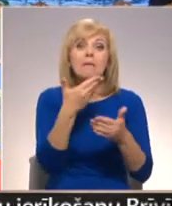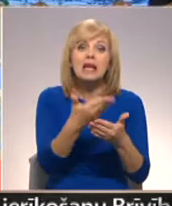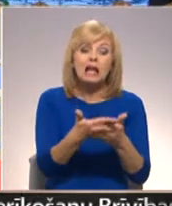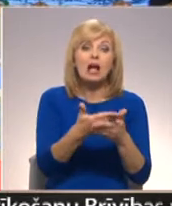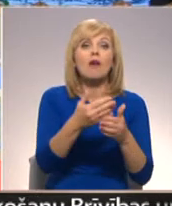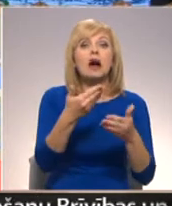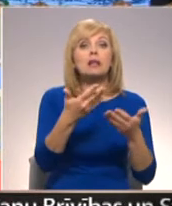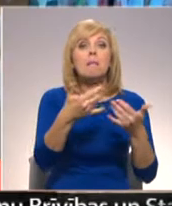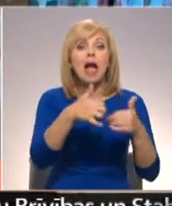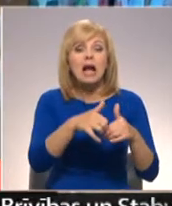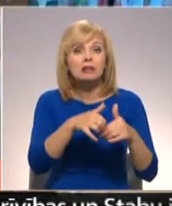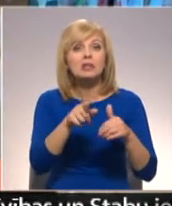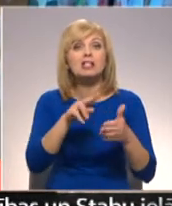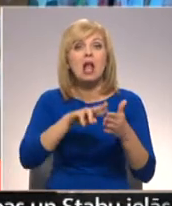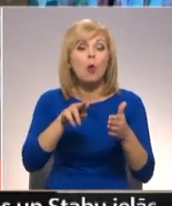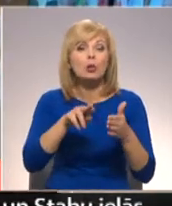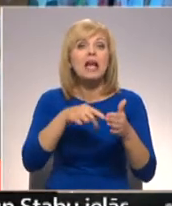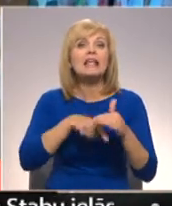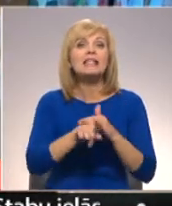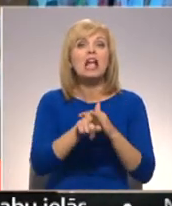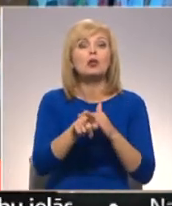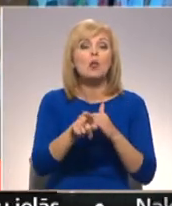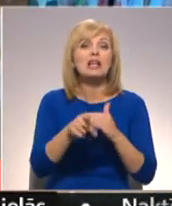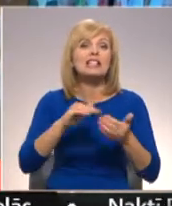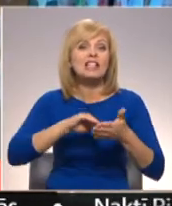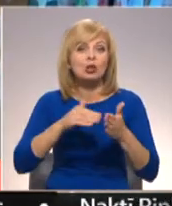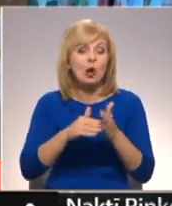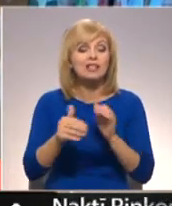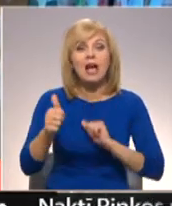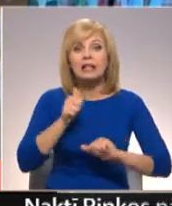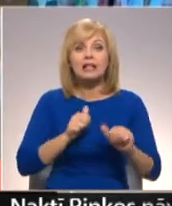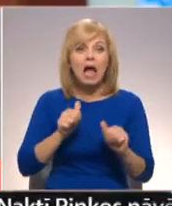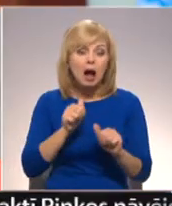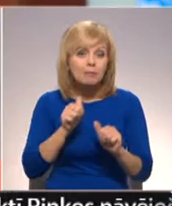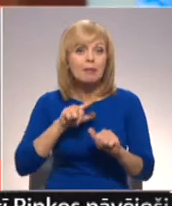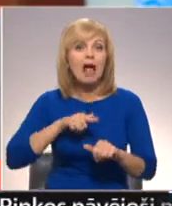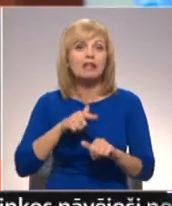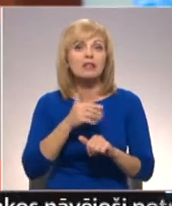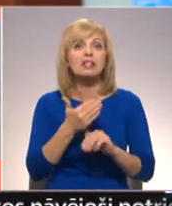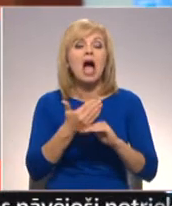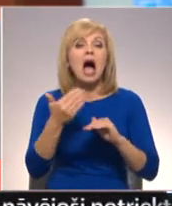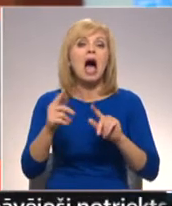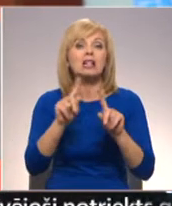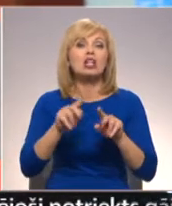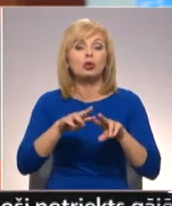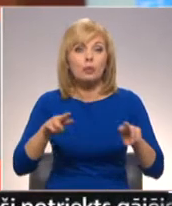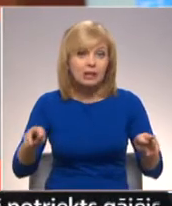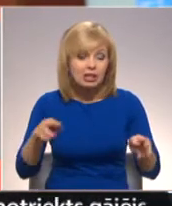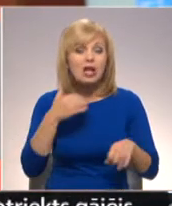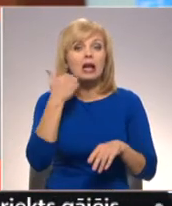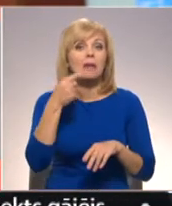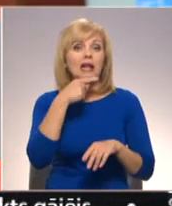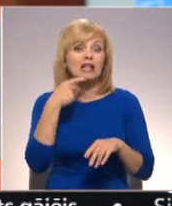no šīs situācijas. Esošā situācija pušu starpā neapmierina arī Latvijas ārlietu ministriju, tomēr tajā uzsver, kamēr Krievija